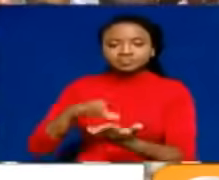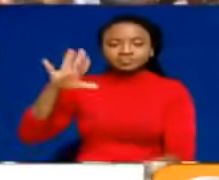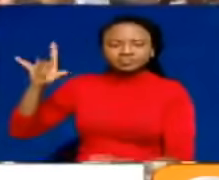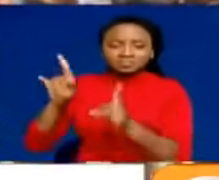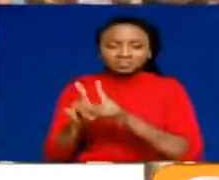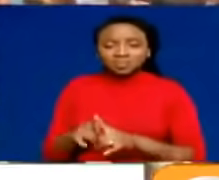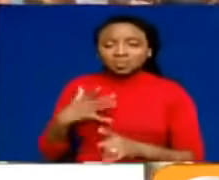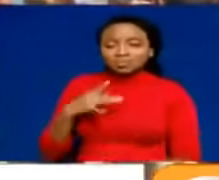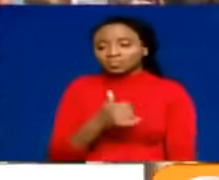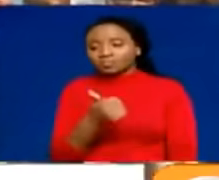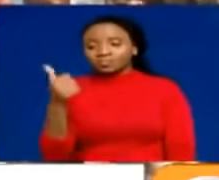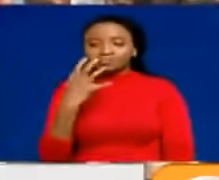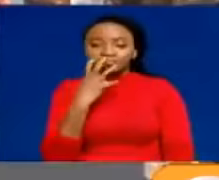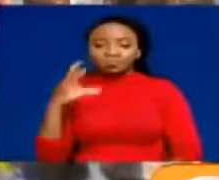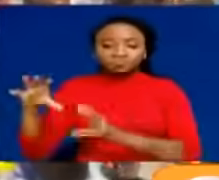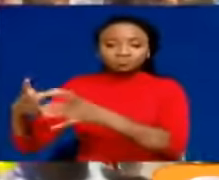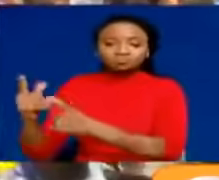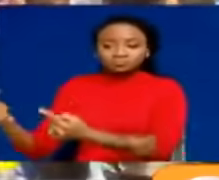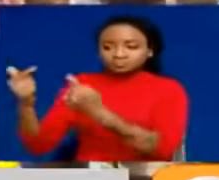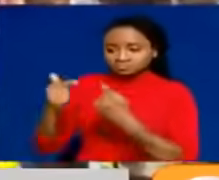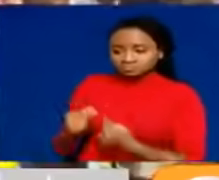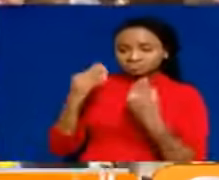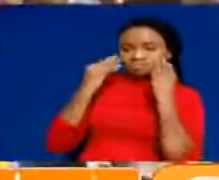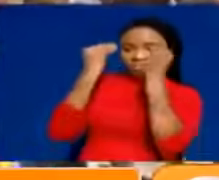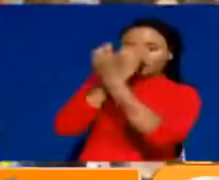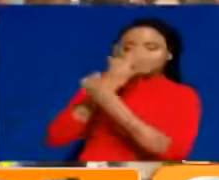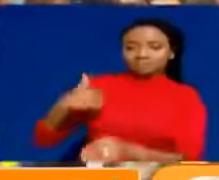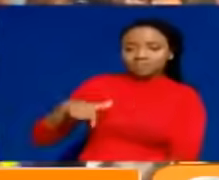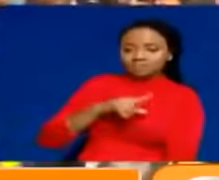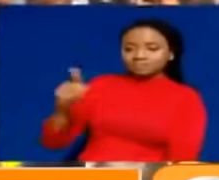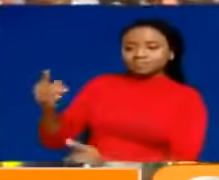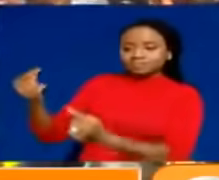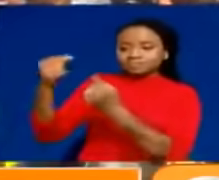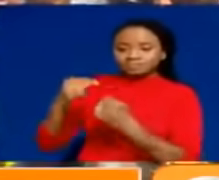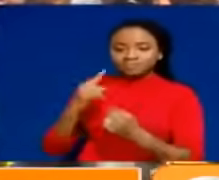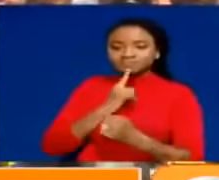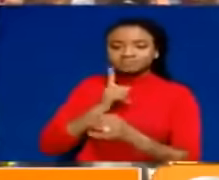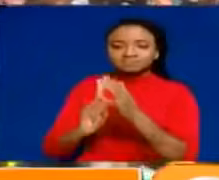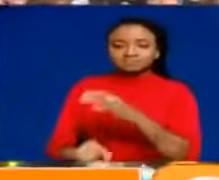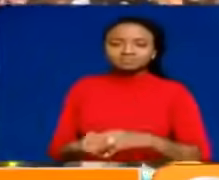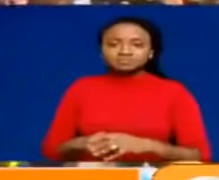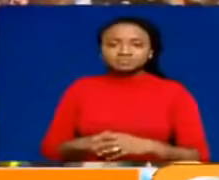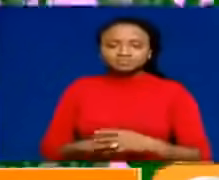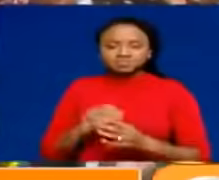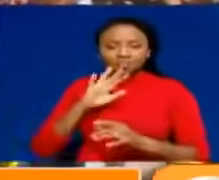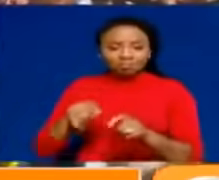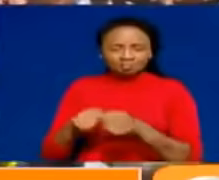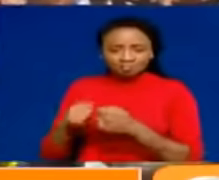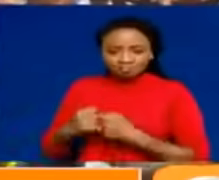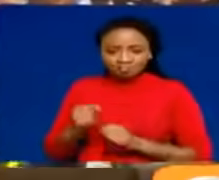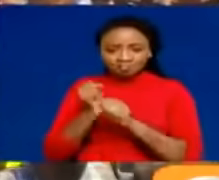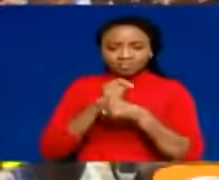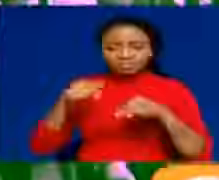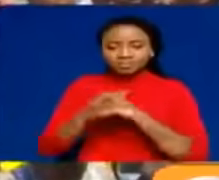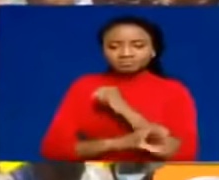wa ODM walikuja hapa wakatudanganya. Walikuja hapa wakasema watafanya hii mji